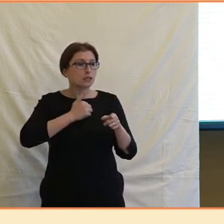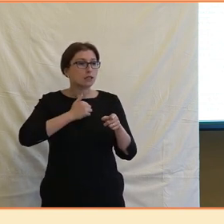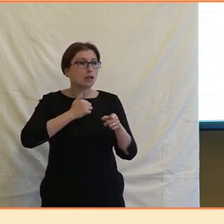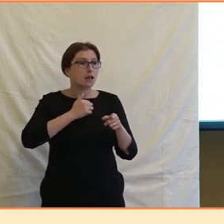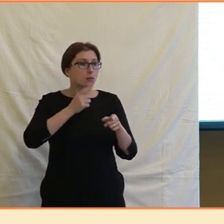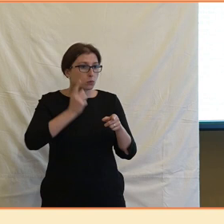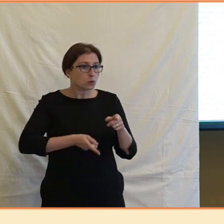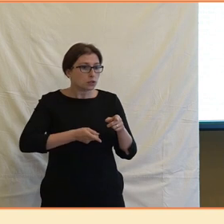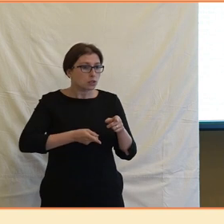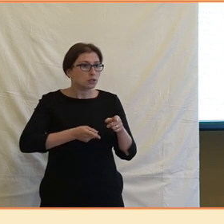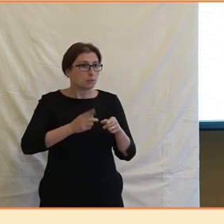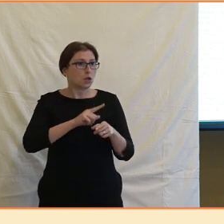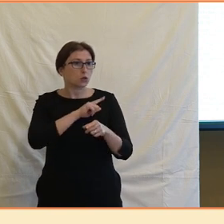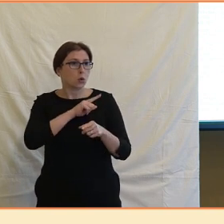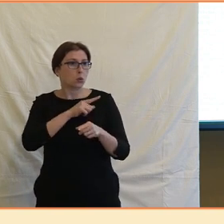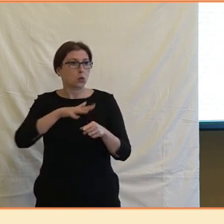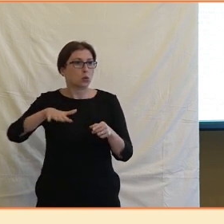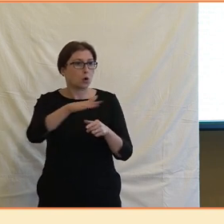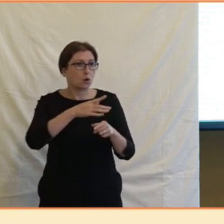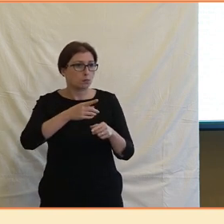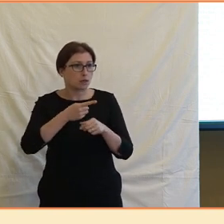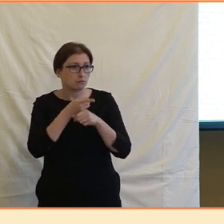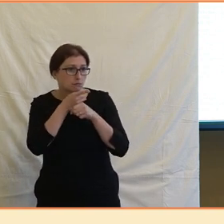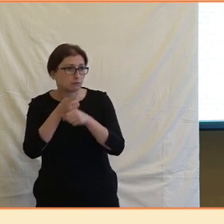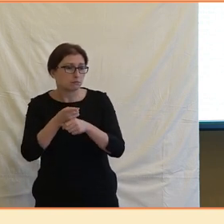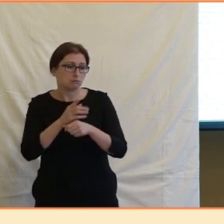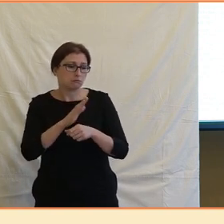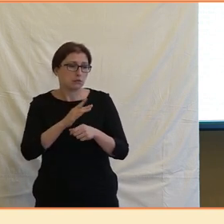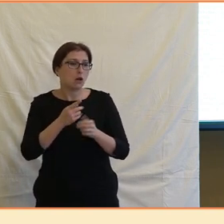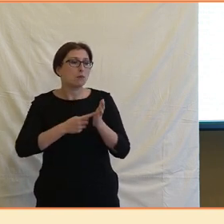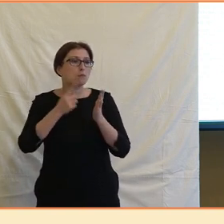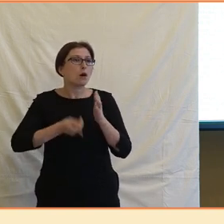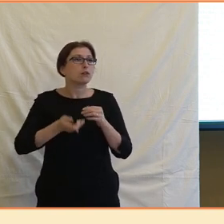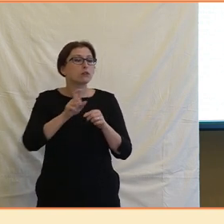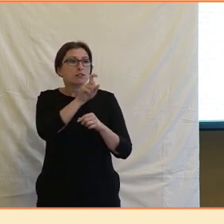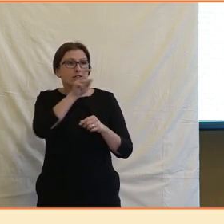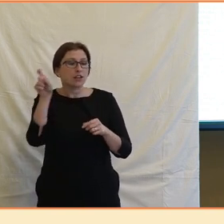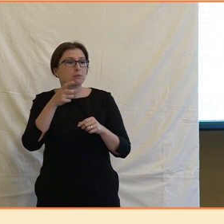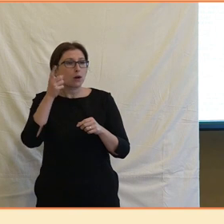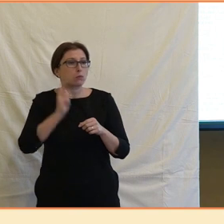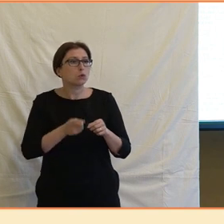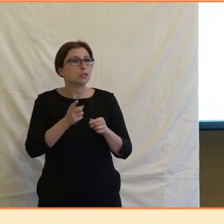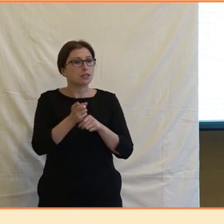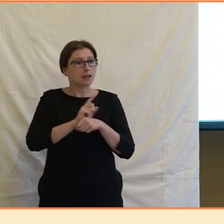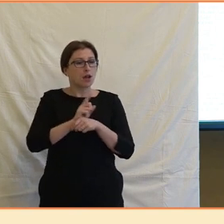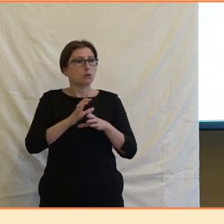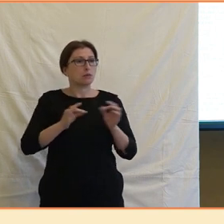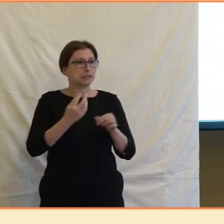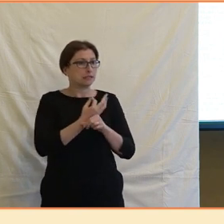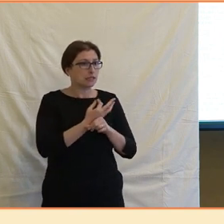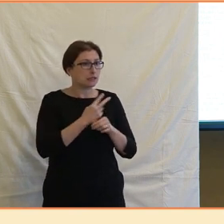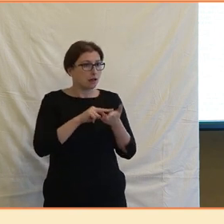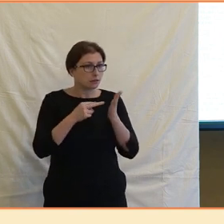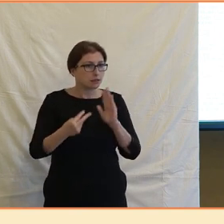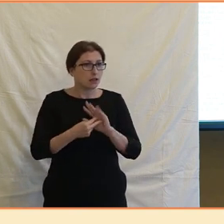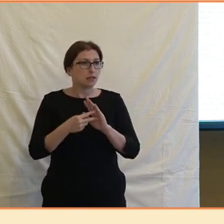soukromý sektor. Takže to poslední vlastně řídit povinnost podnikatelům zachovávat možnost nákupů bez digitálních